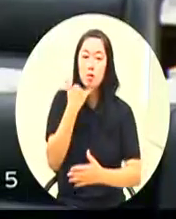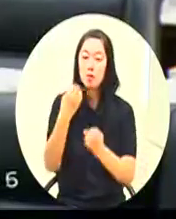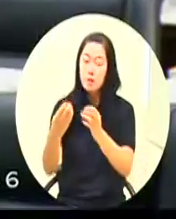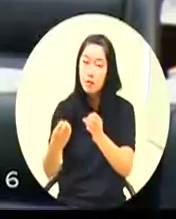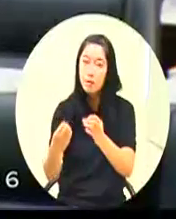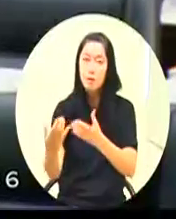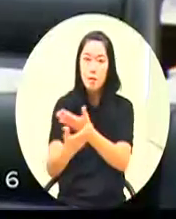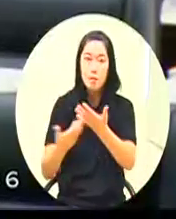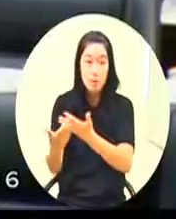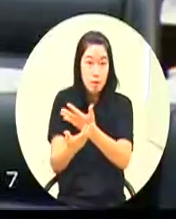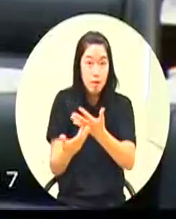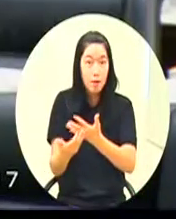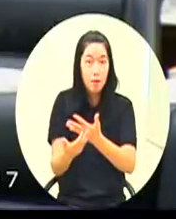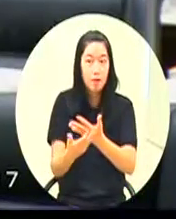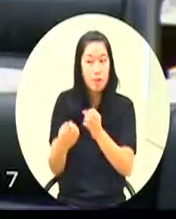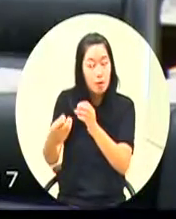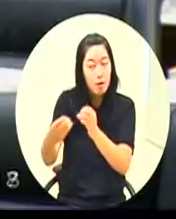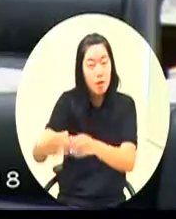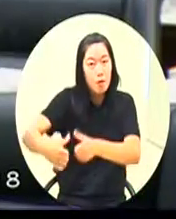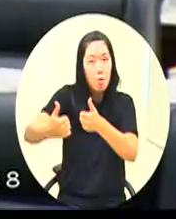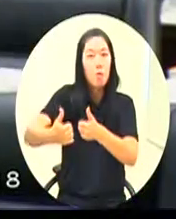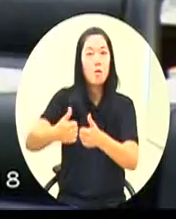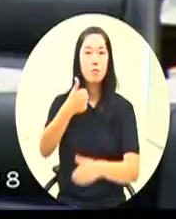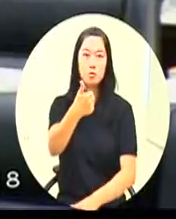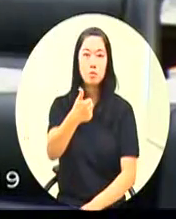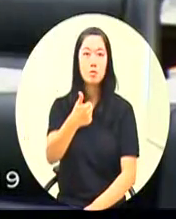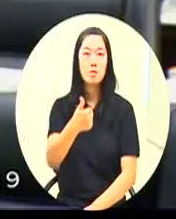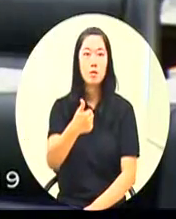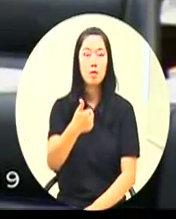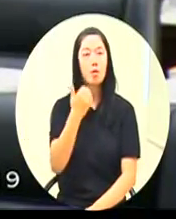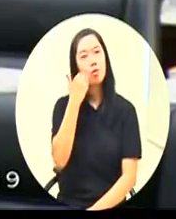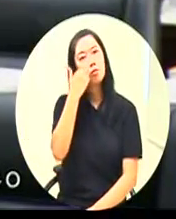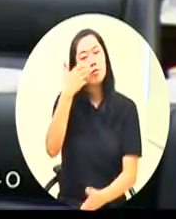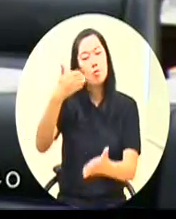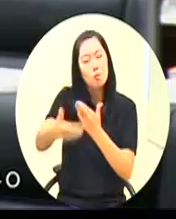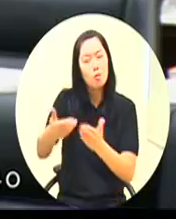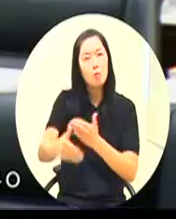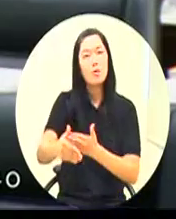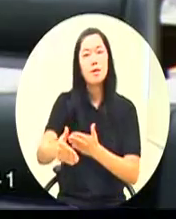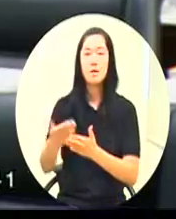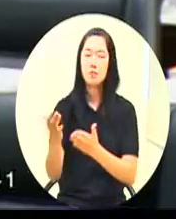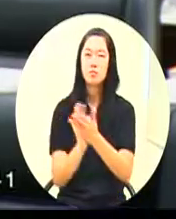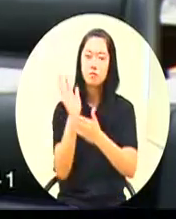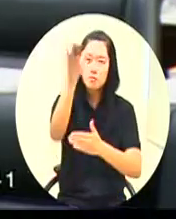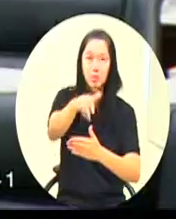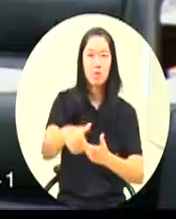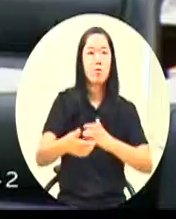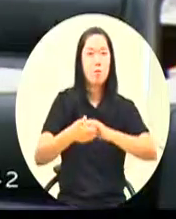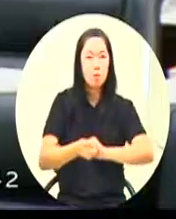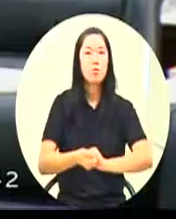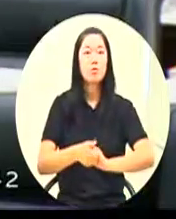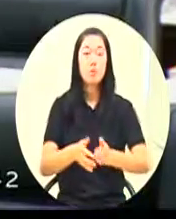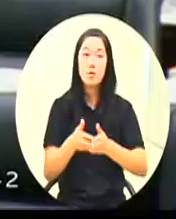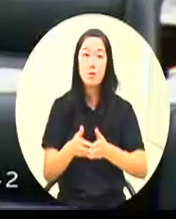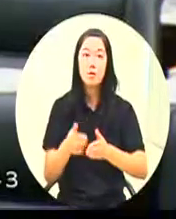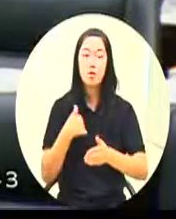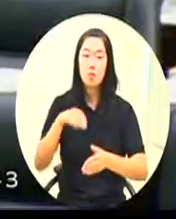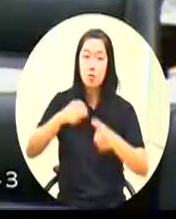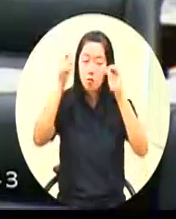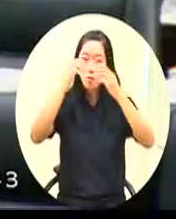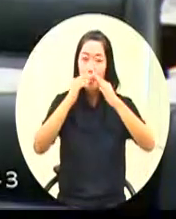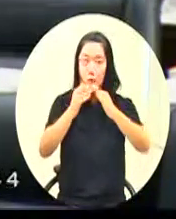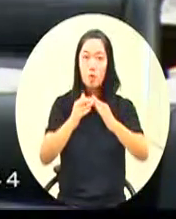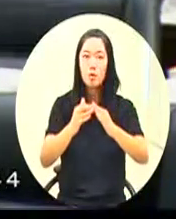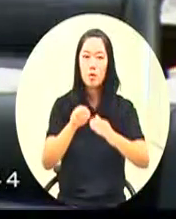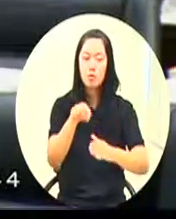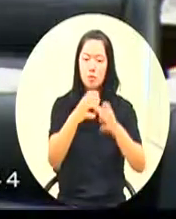跟突破，那当然最好啊。那万一都不能，我干嘛也要有一个决断啊， 会让要让人家知道我在高雄到底能不